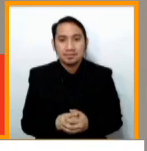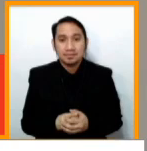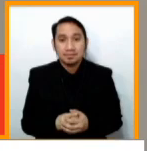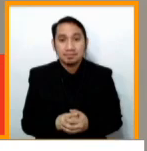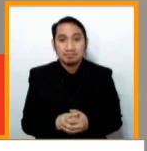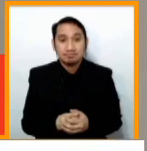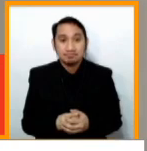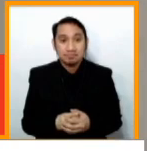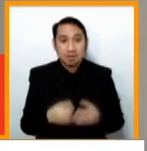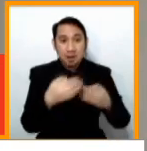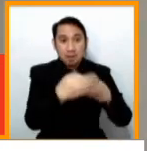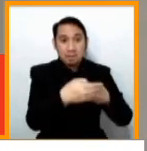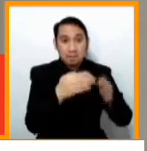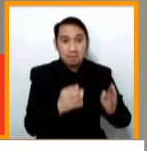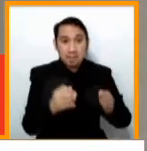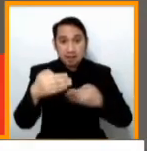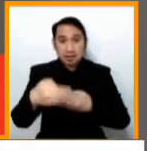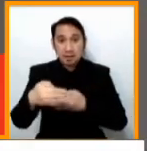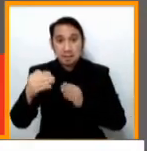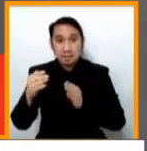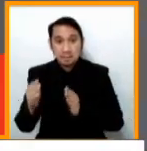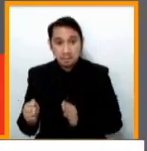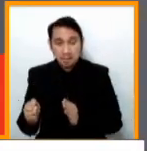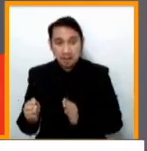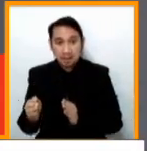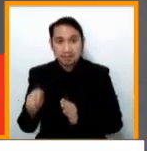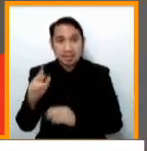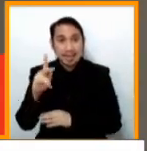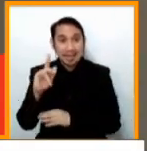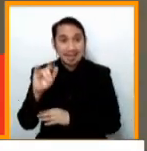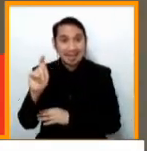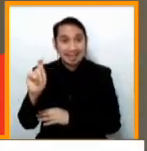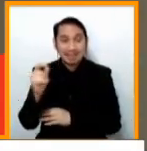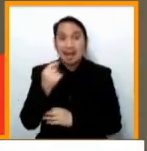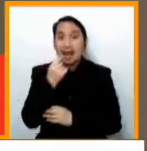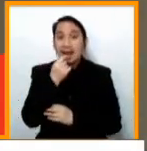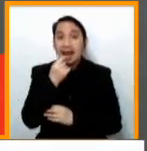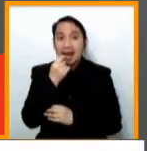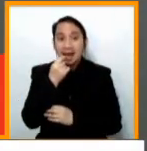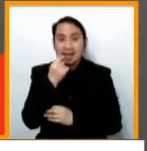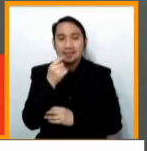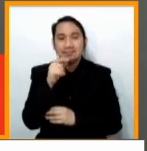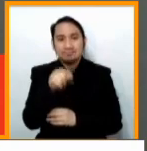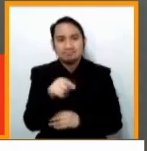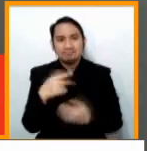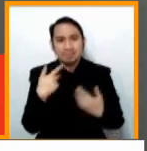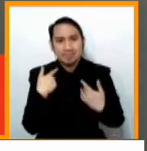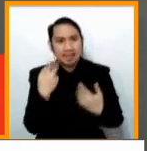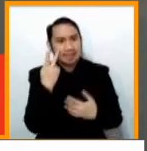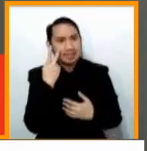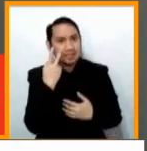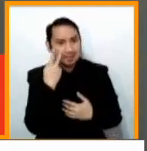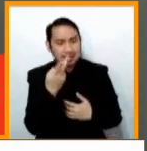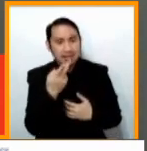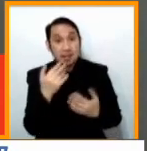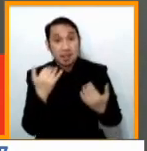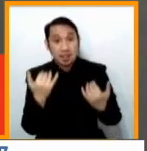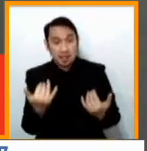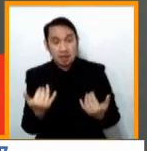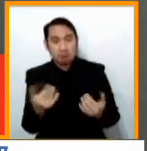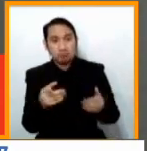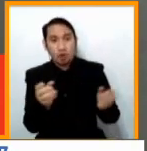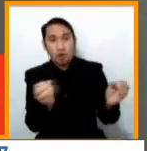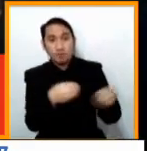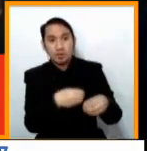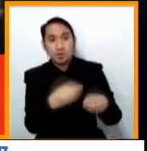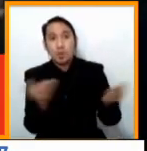Kahong-kahong COVID-19 antigen test kits ang bumungad sa mga operatiba ng Criminal Investigation and Detection Group ng salakay ng isang opisina sa Pasig City.